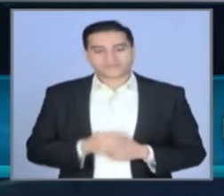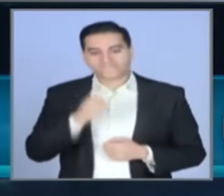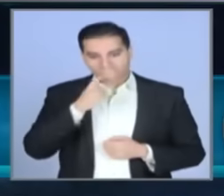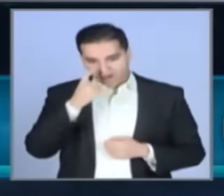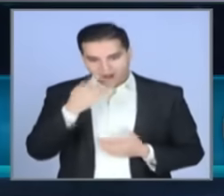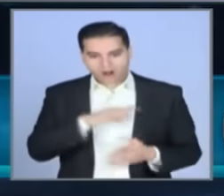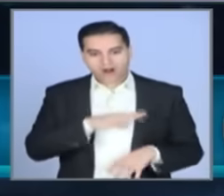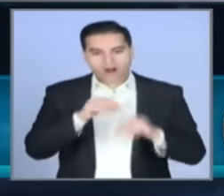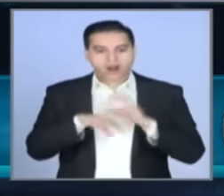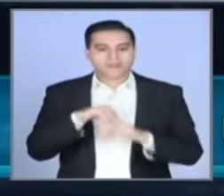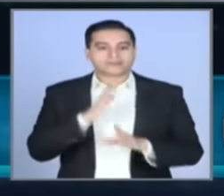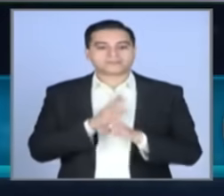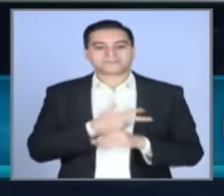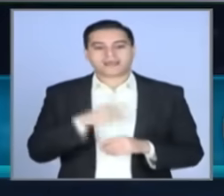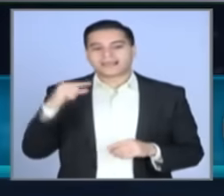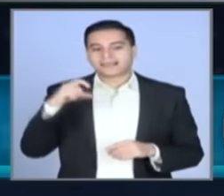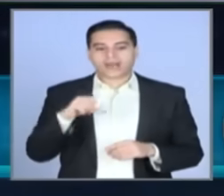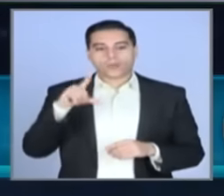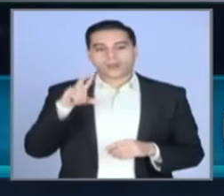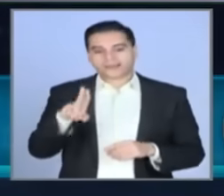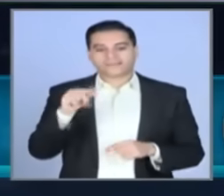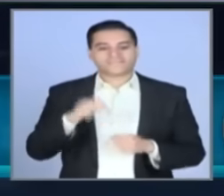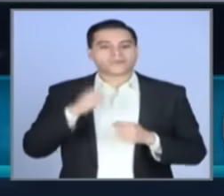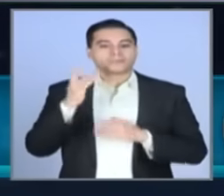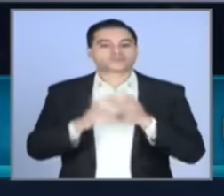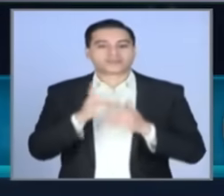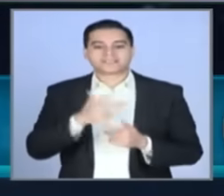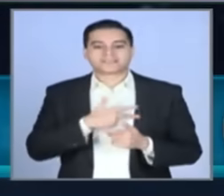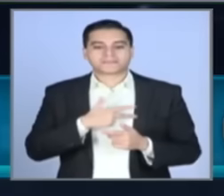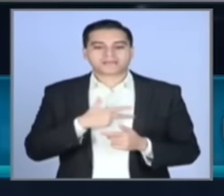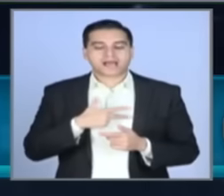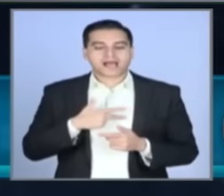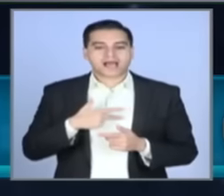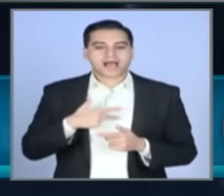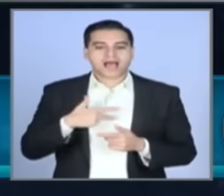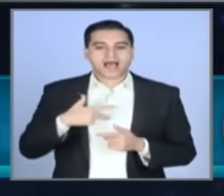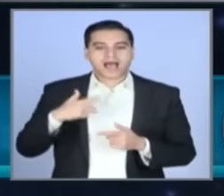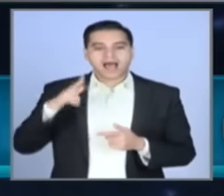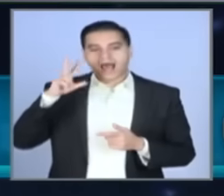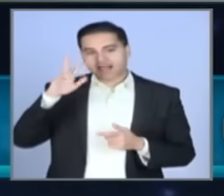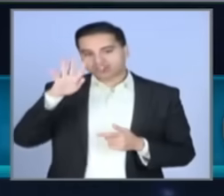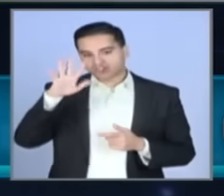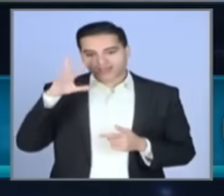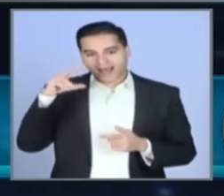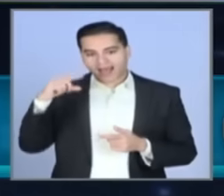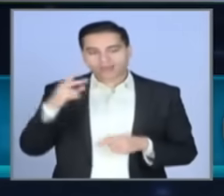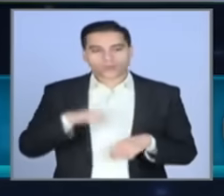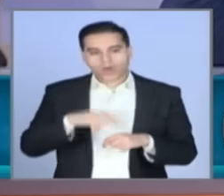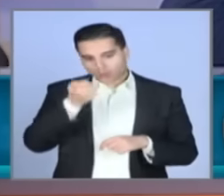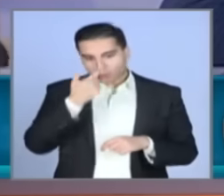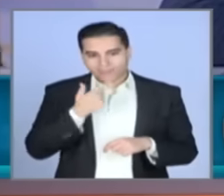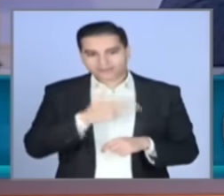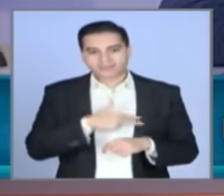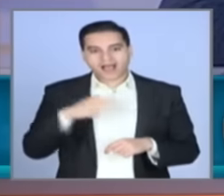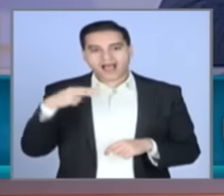فنون. فنانة راحلة قامت بدور دولة في مسلسل الشهد والدموع، فمن هي؟